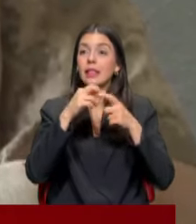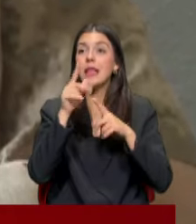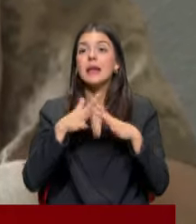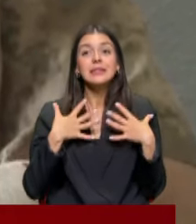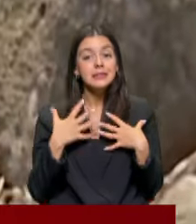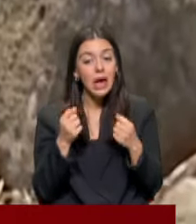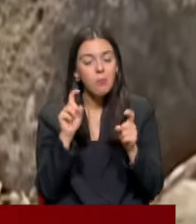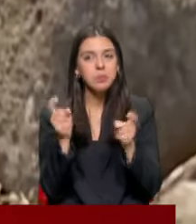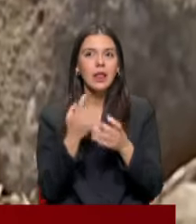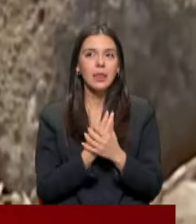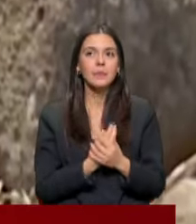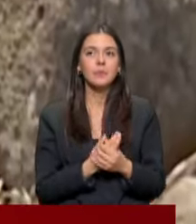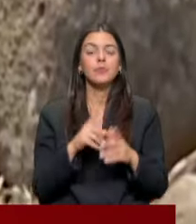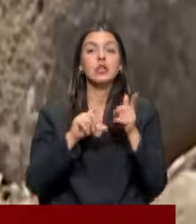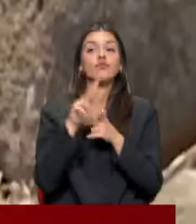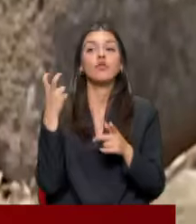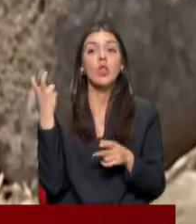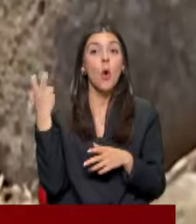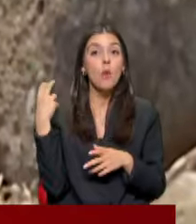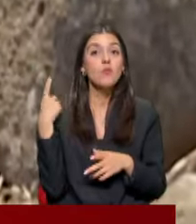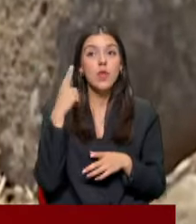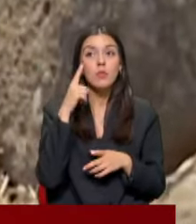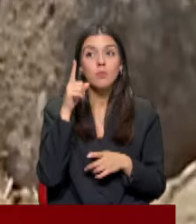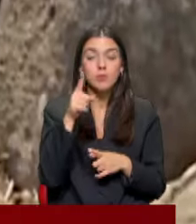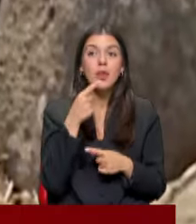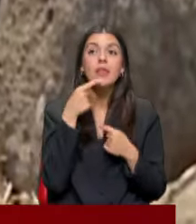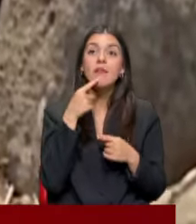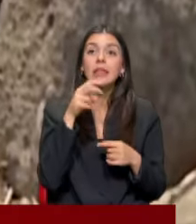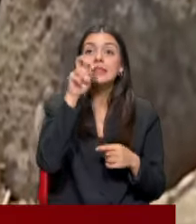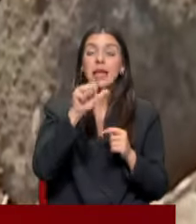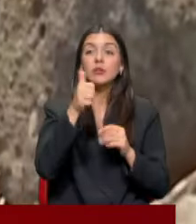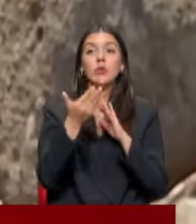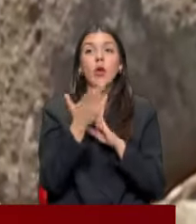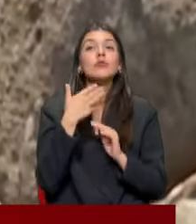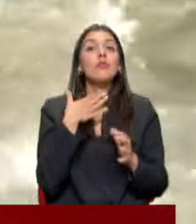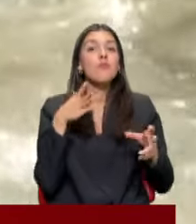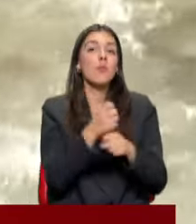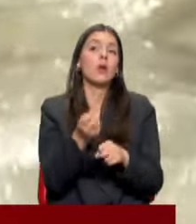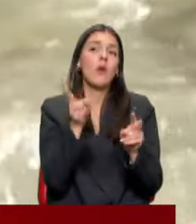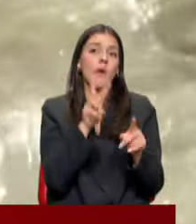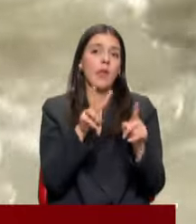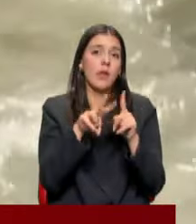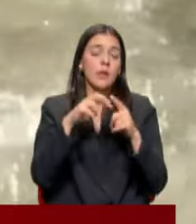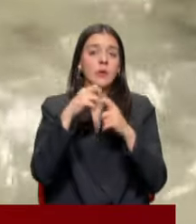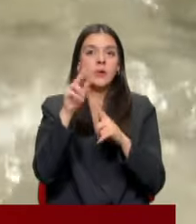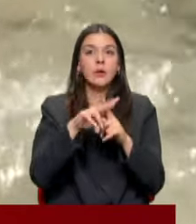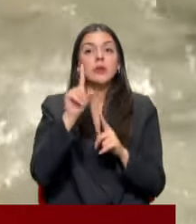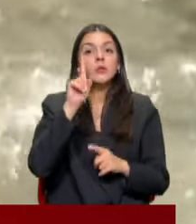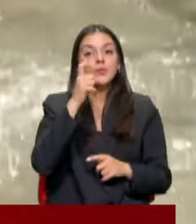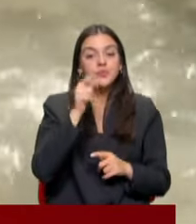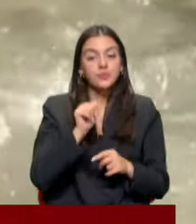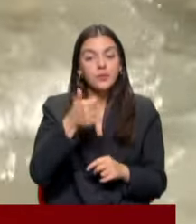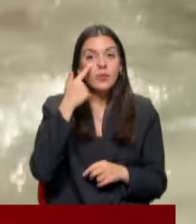salim ulaşalım. Jandarma komutanının bu temennisinden 8 gün önce boğularak öldürülmüştü Narin. 19.